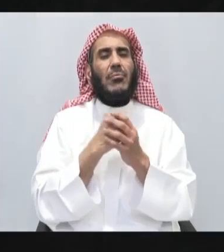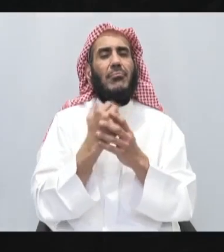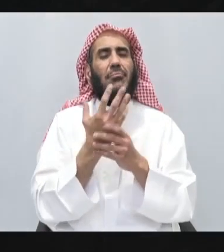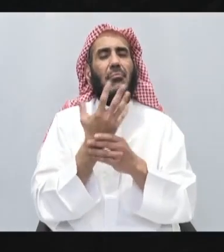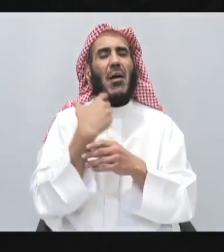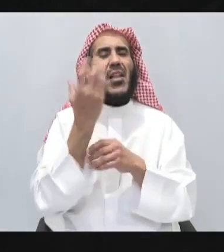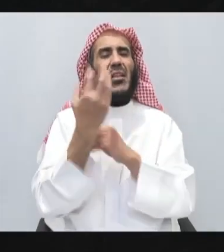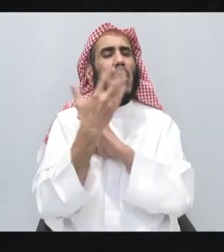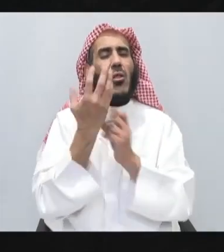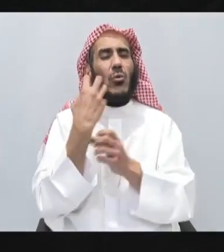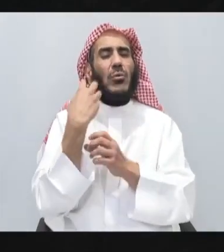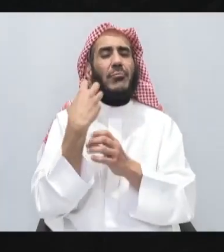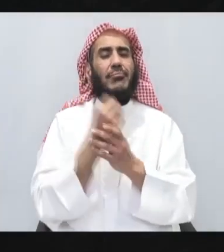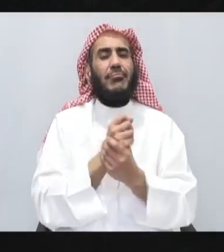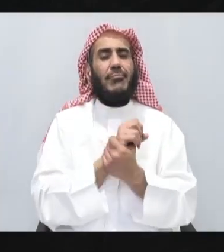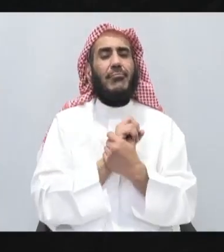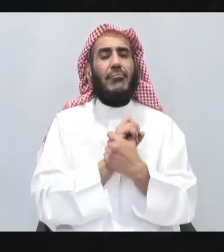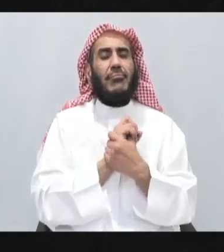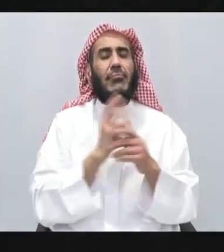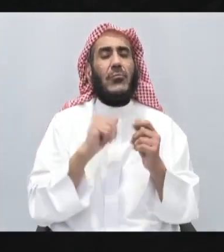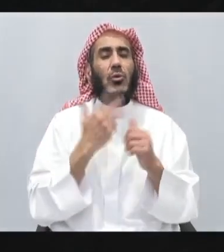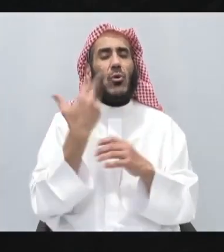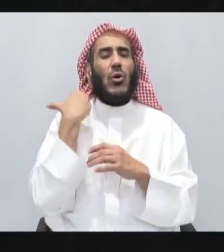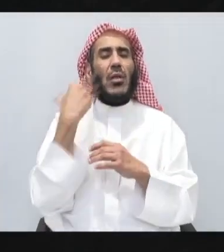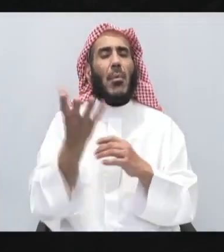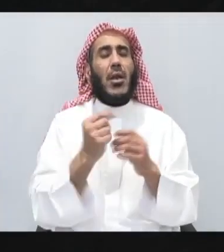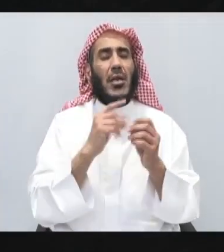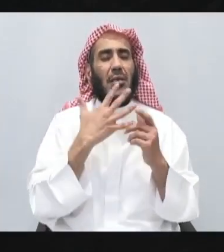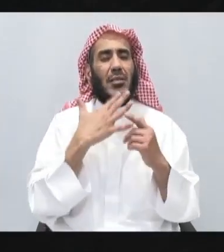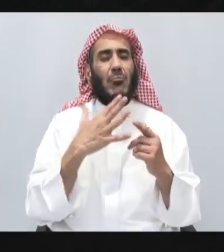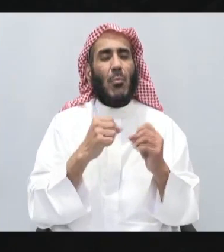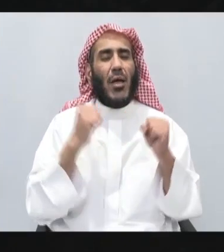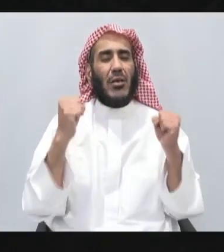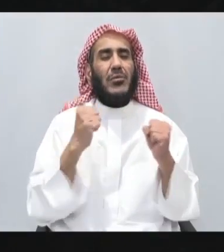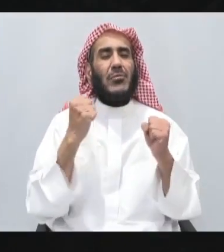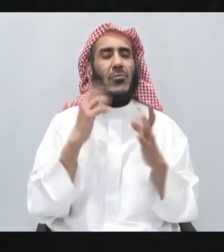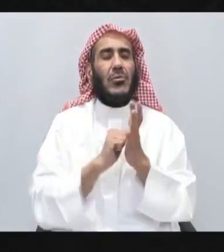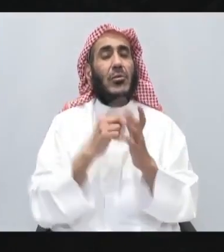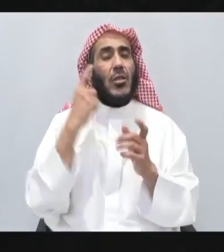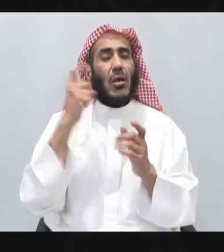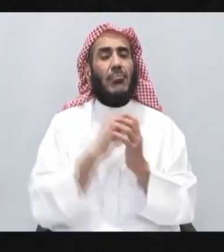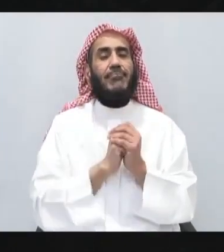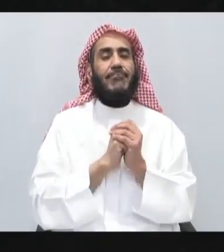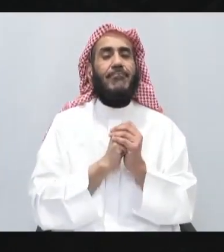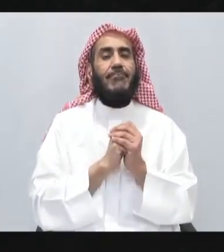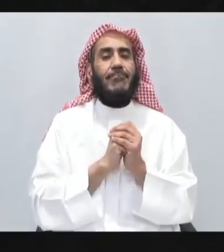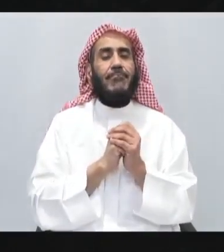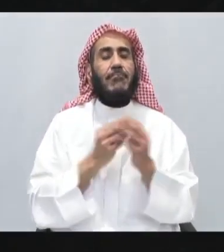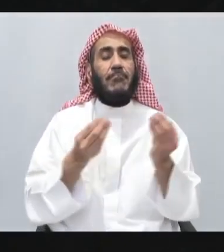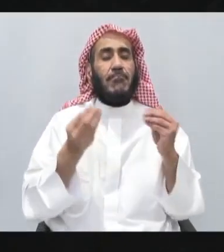لهذه العضله اتمنى ان تستمتعوا بحل هذا النشاط تذكروا